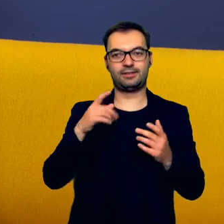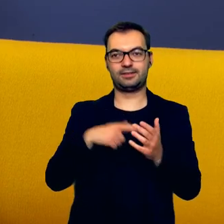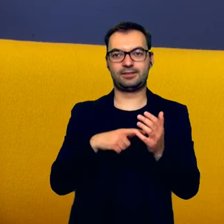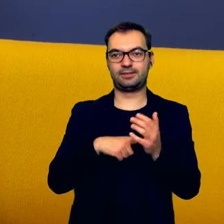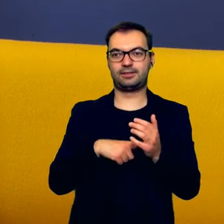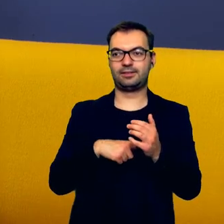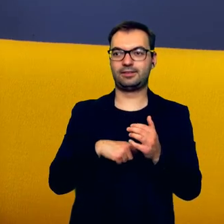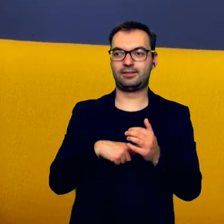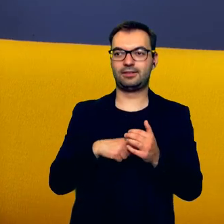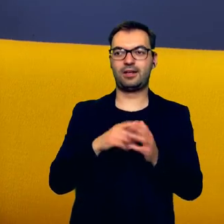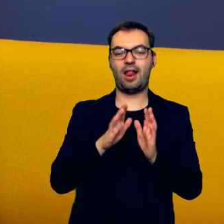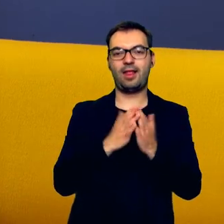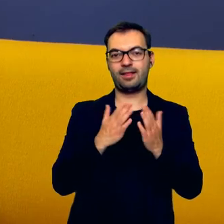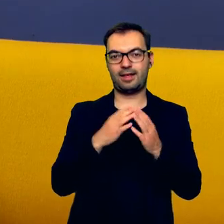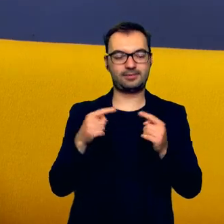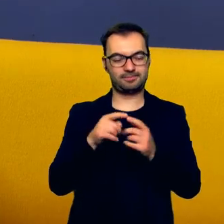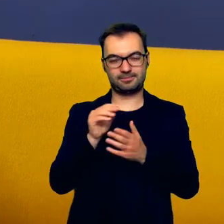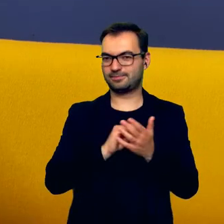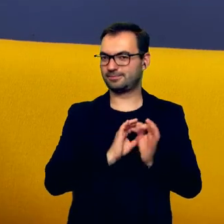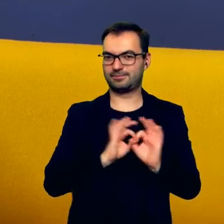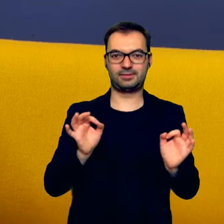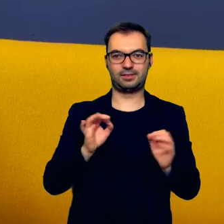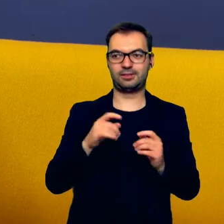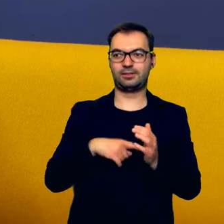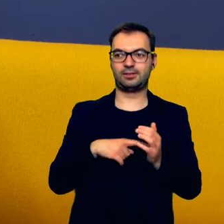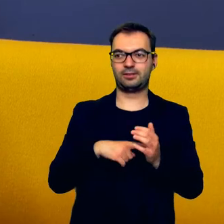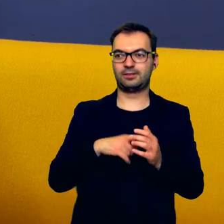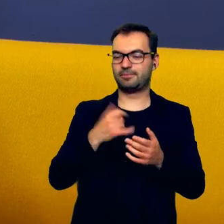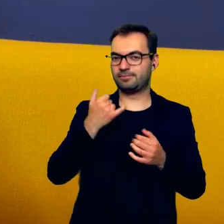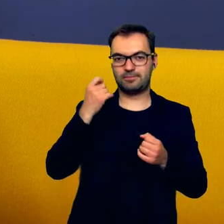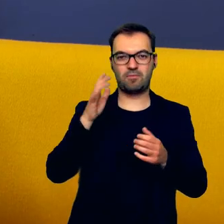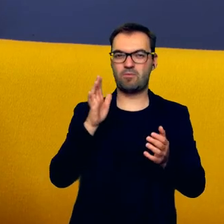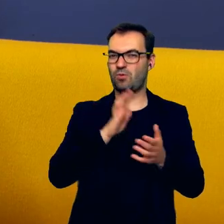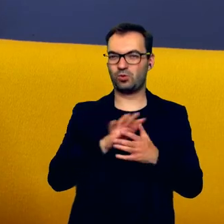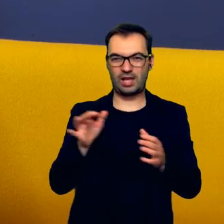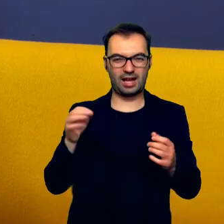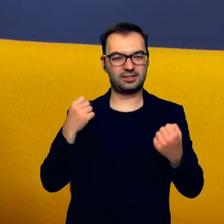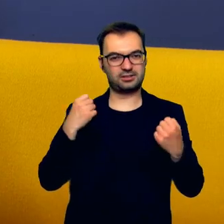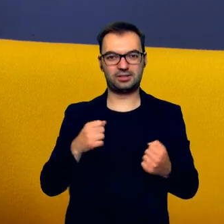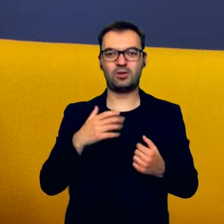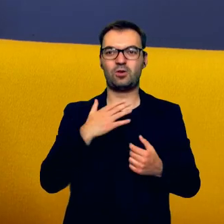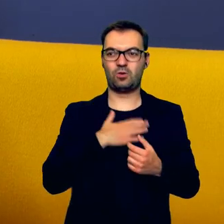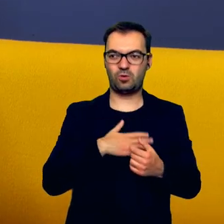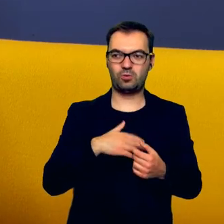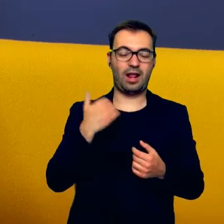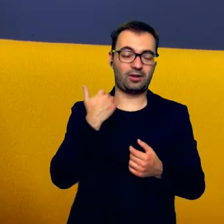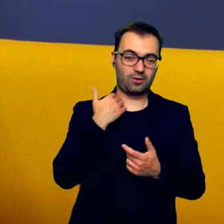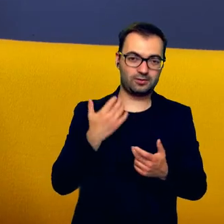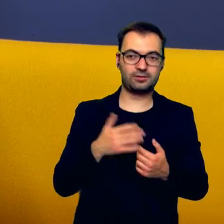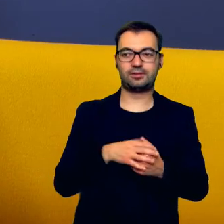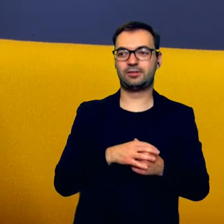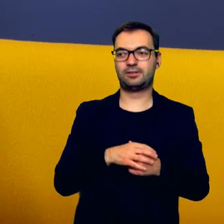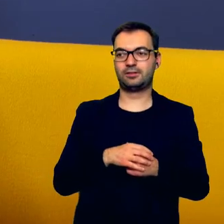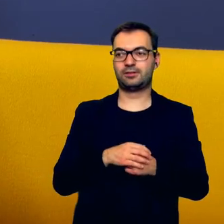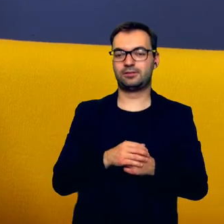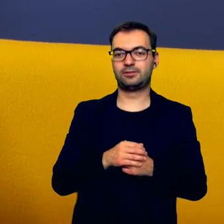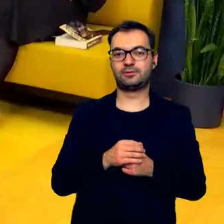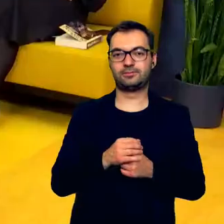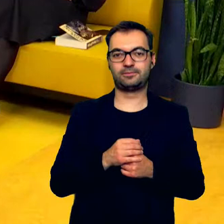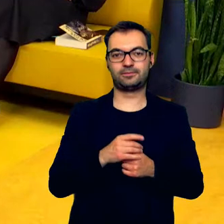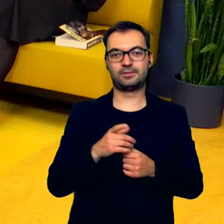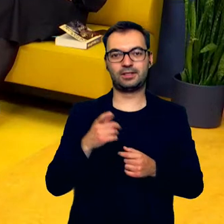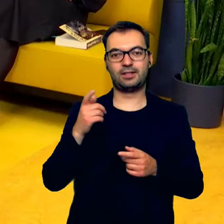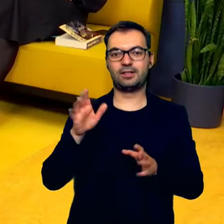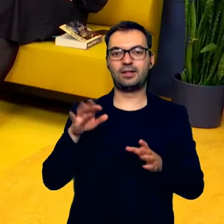człowiek do wykorzystania literackiego, człowiek nieprzebierający w środkach, brutalny, lubiący również alkohol,